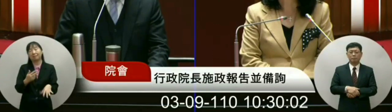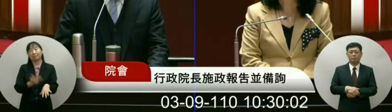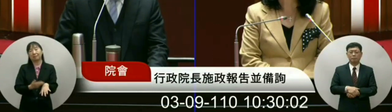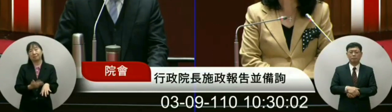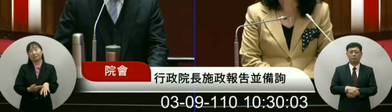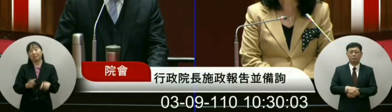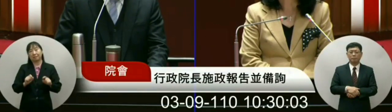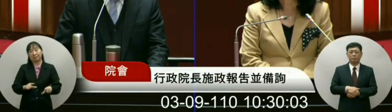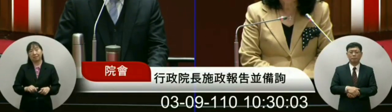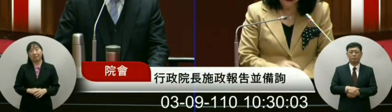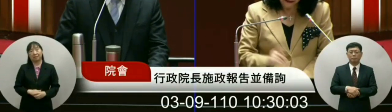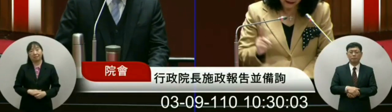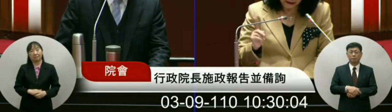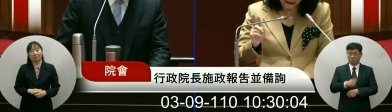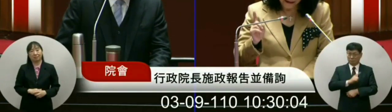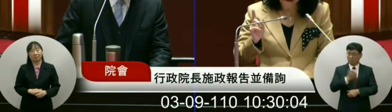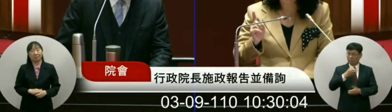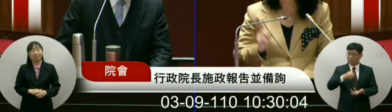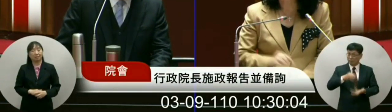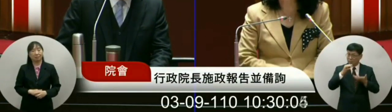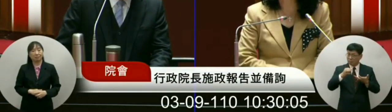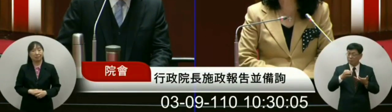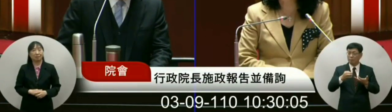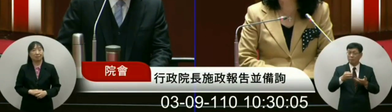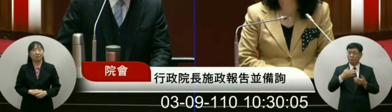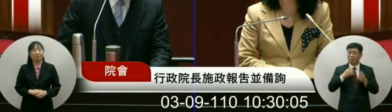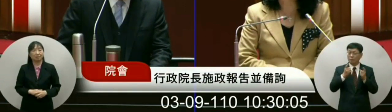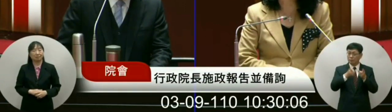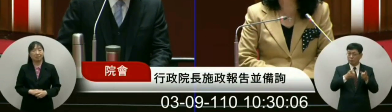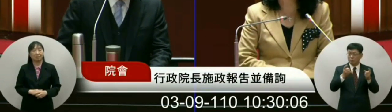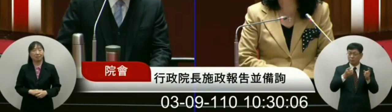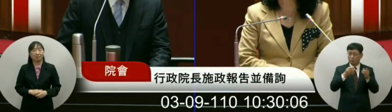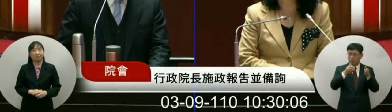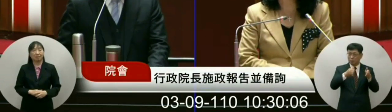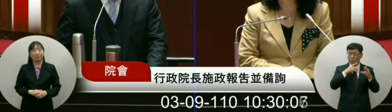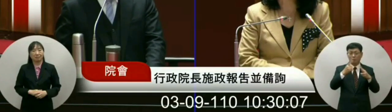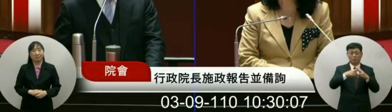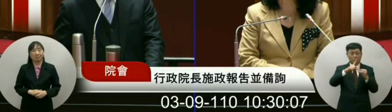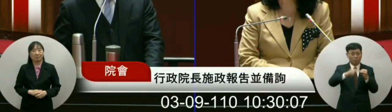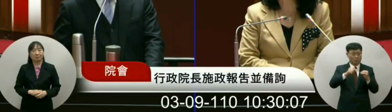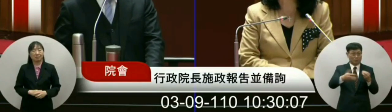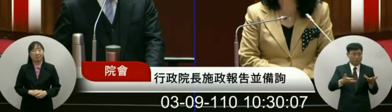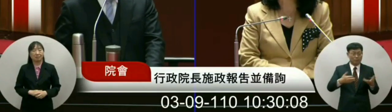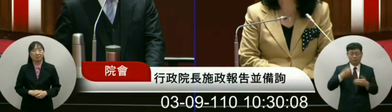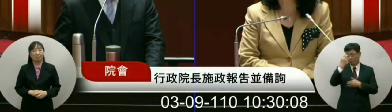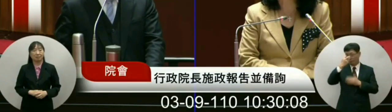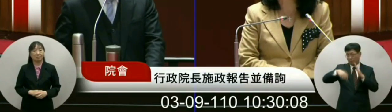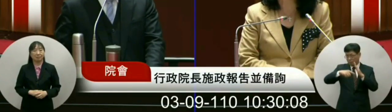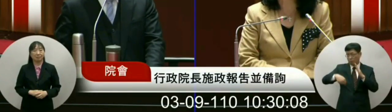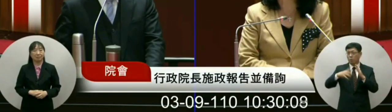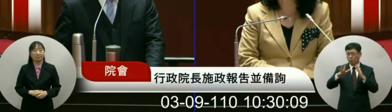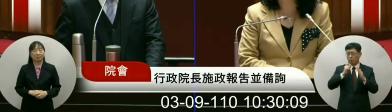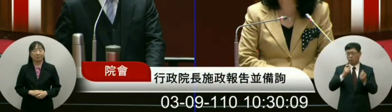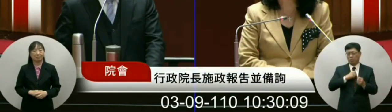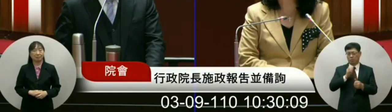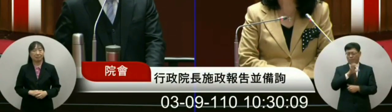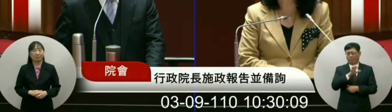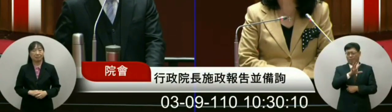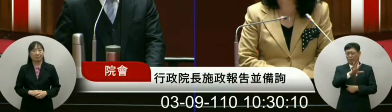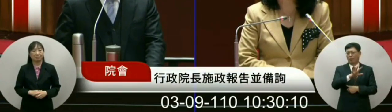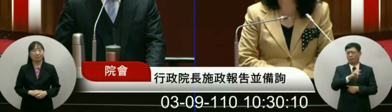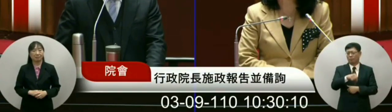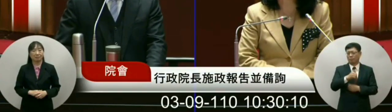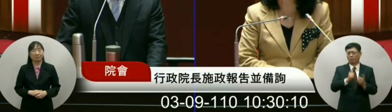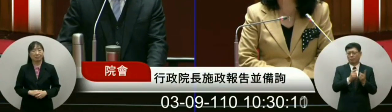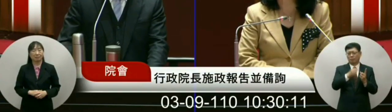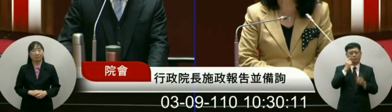必要。 好，那您刚才前面提到对于小明的部分呢，我们知道监察院其实也有谴责了哈，谴责这